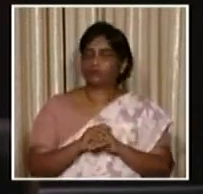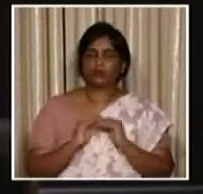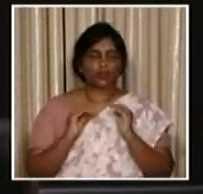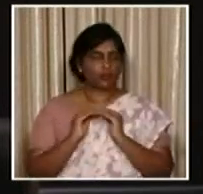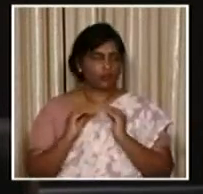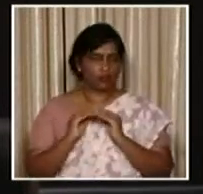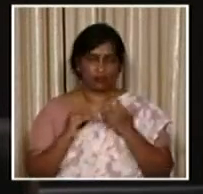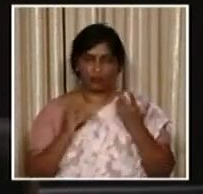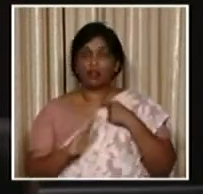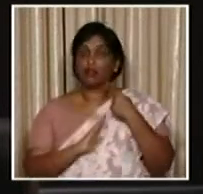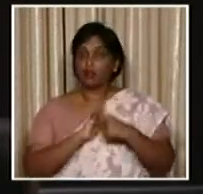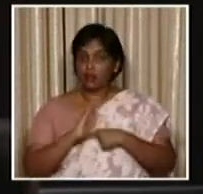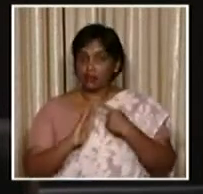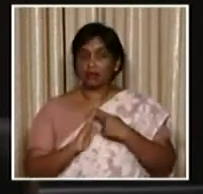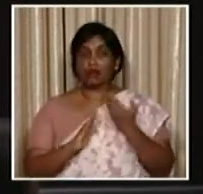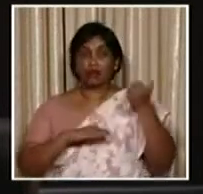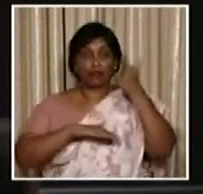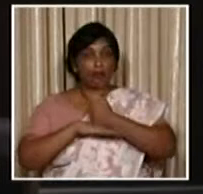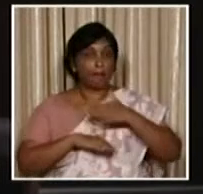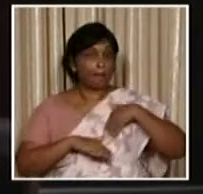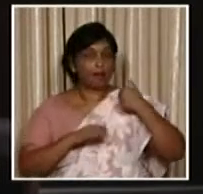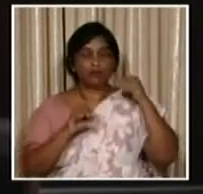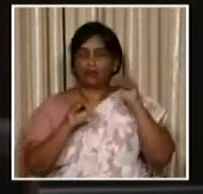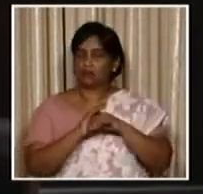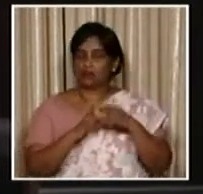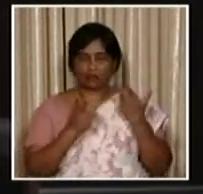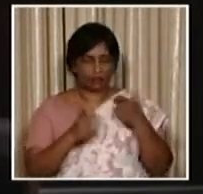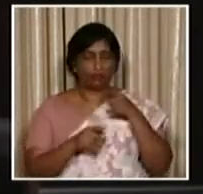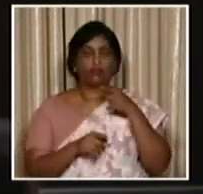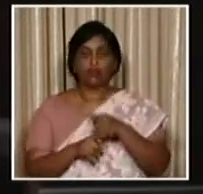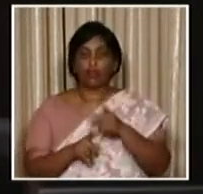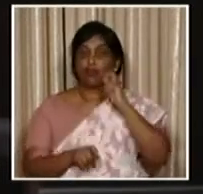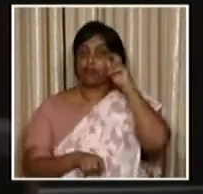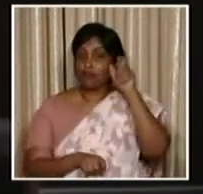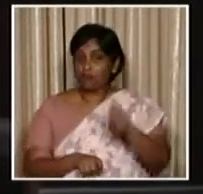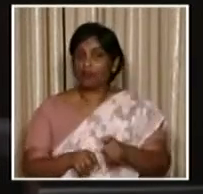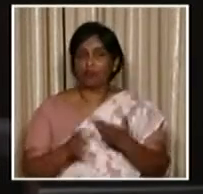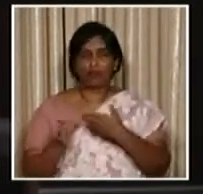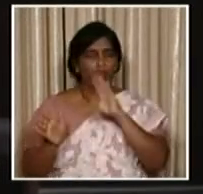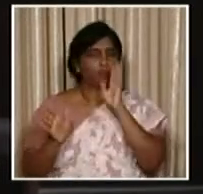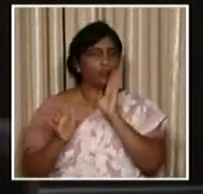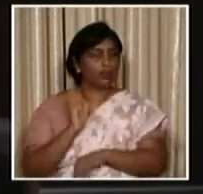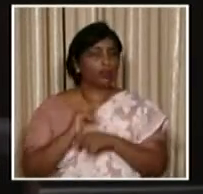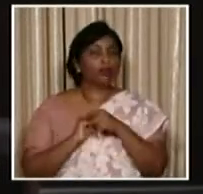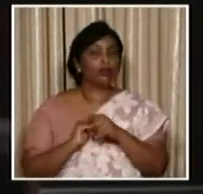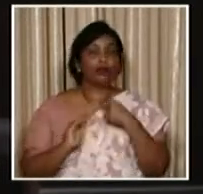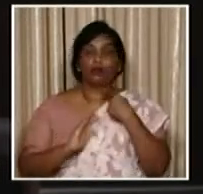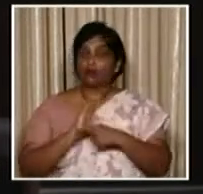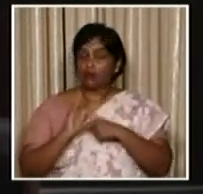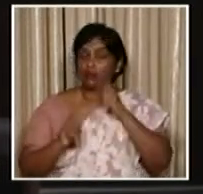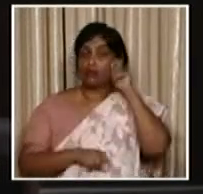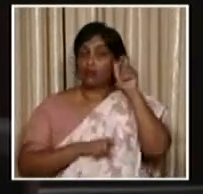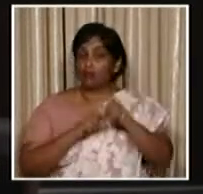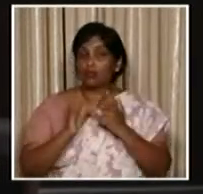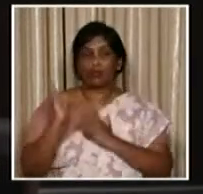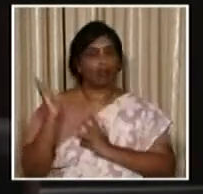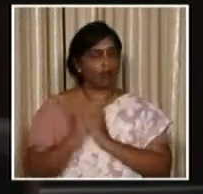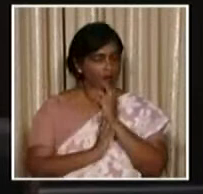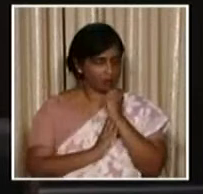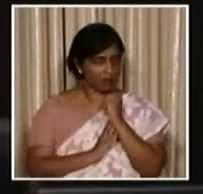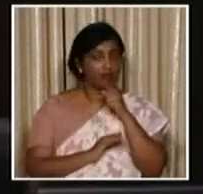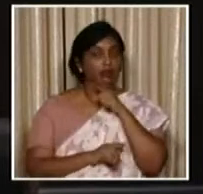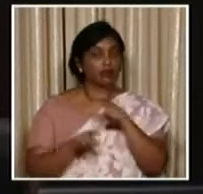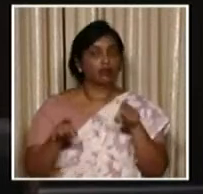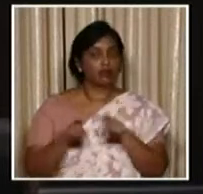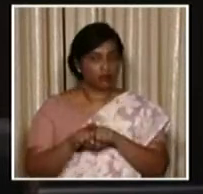නැහැ. රටේ මූලික අසුනකට සුදුසු නැහැ. මොකද ඒ පුද්ගලයා මගහැරලා තියෙන්නේ මේ රටේ මිනිස්සුන්ගේ අයිතිවාසිකම්.